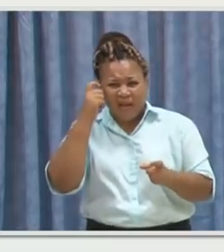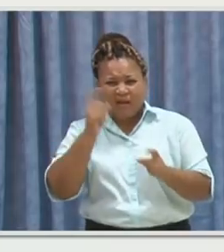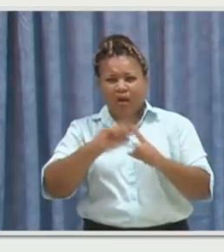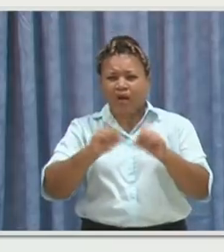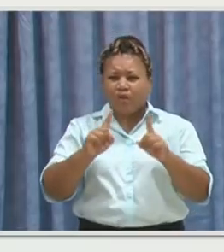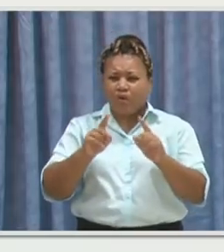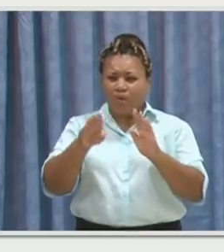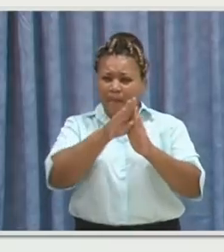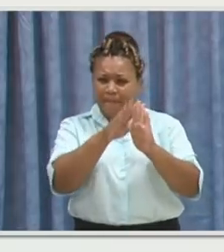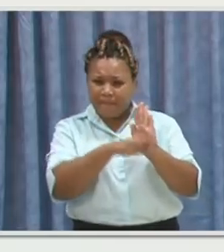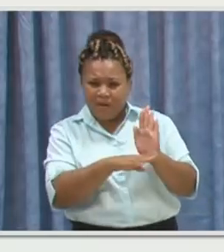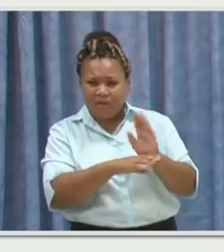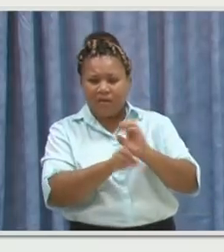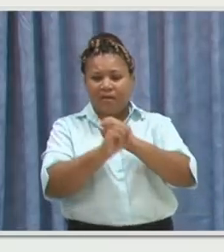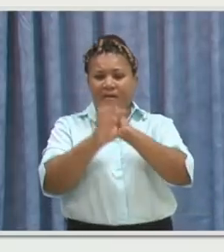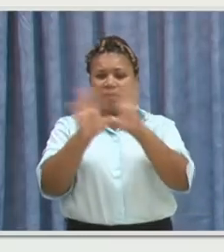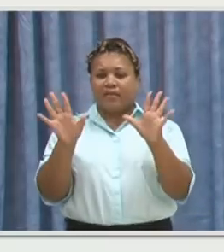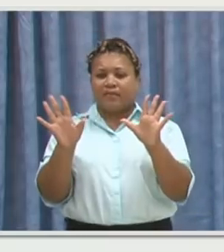Nous avons pas une question, coach Charlie.